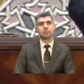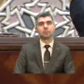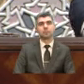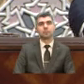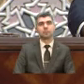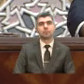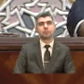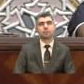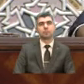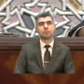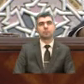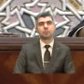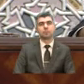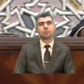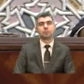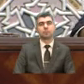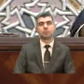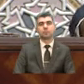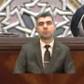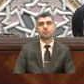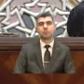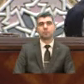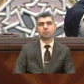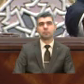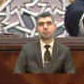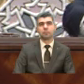نقطة نظام، تفضل سي بوانو.